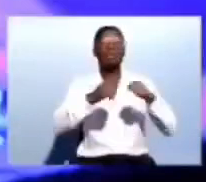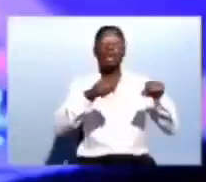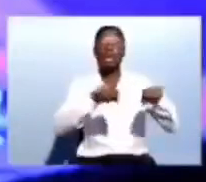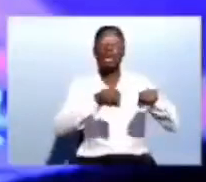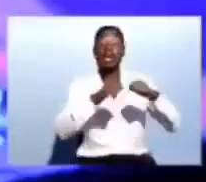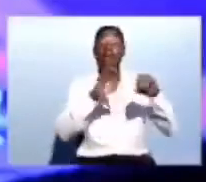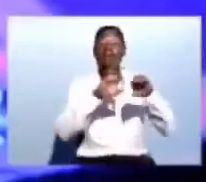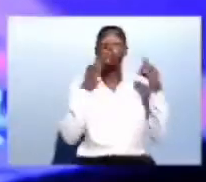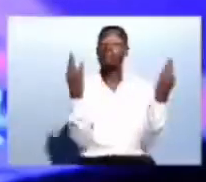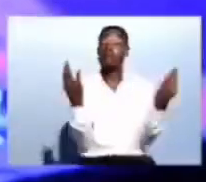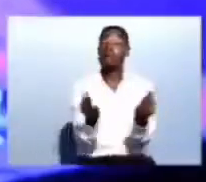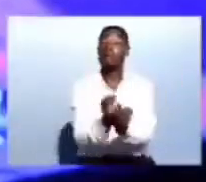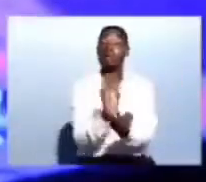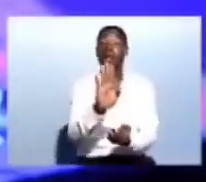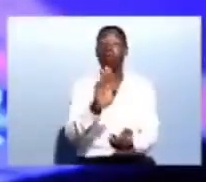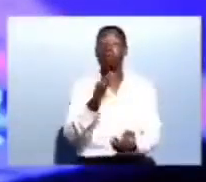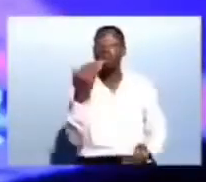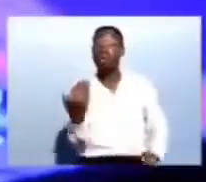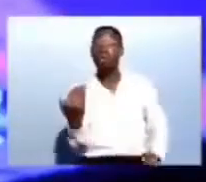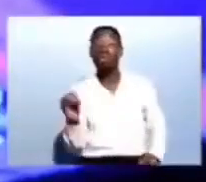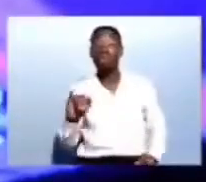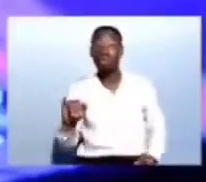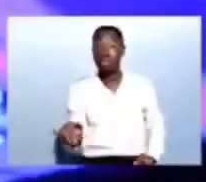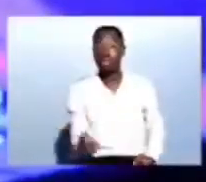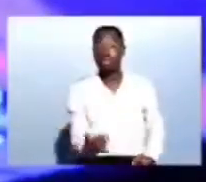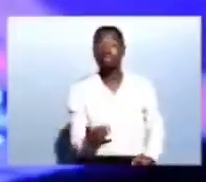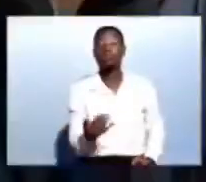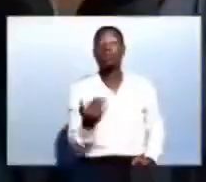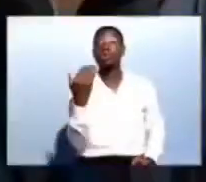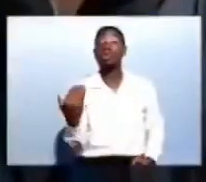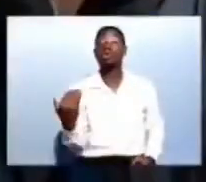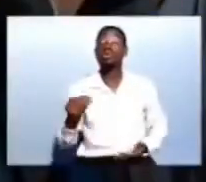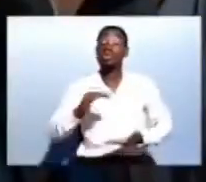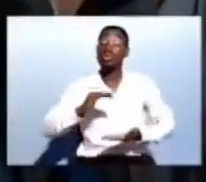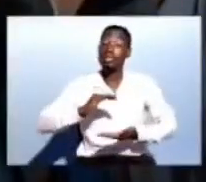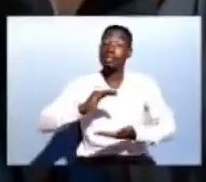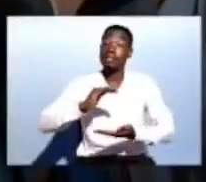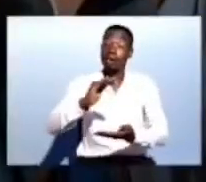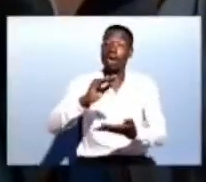yako. Watoto je? Watoto ni zawadi ya